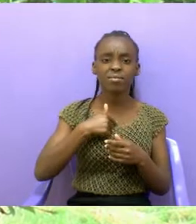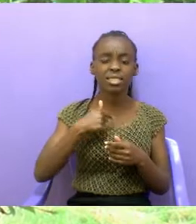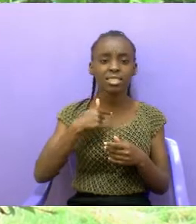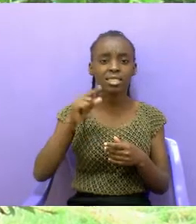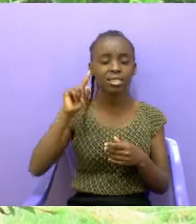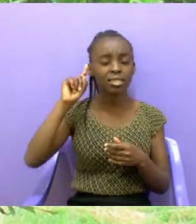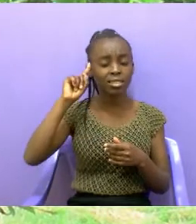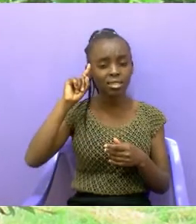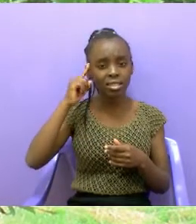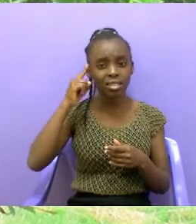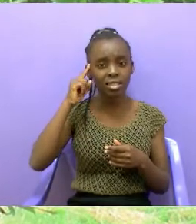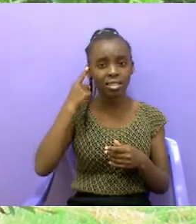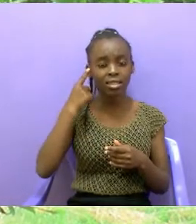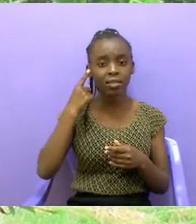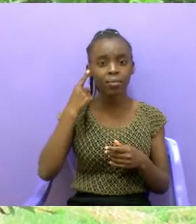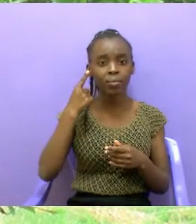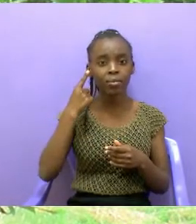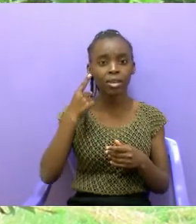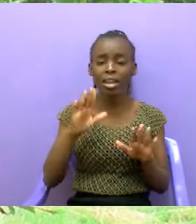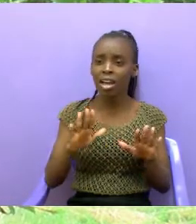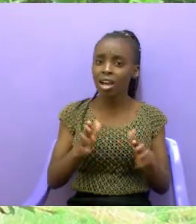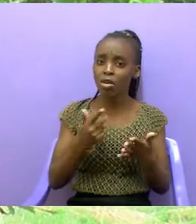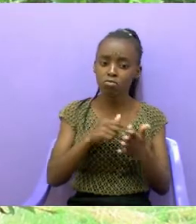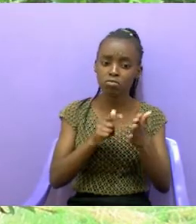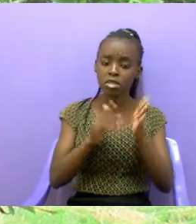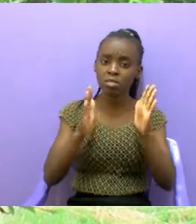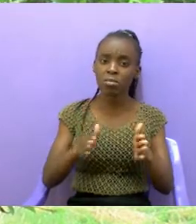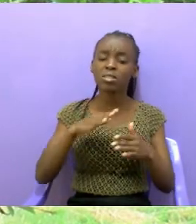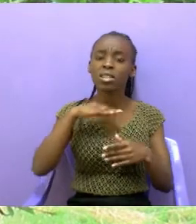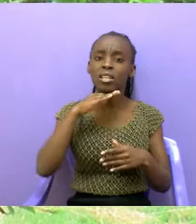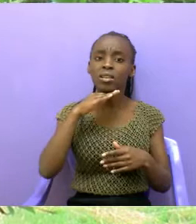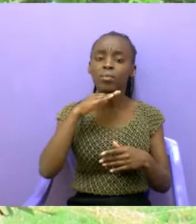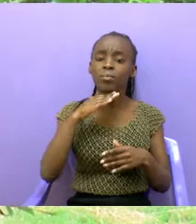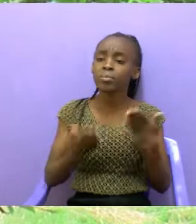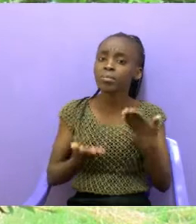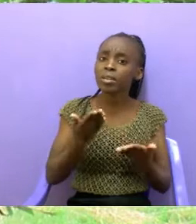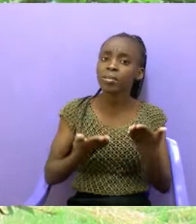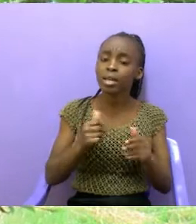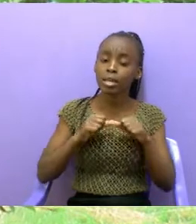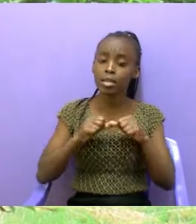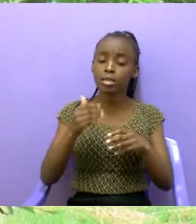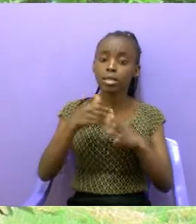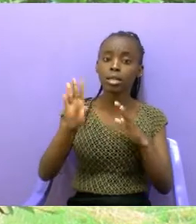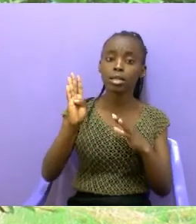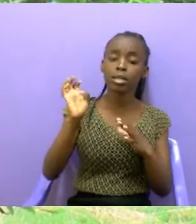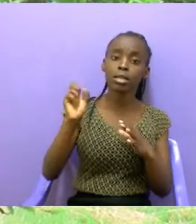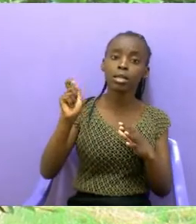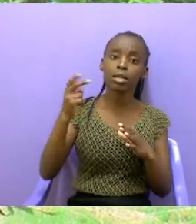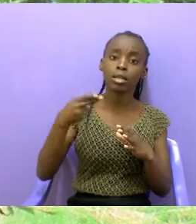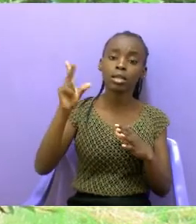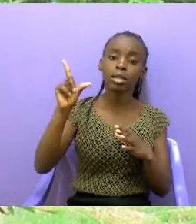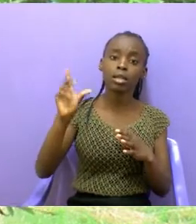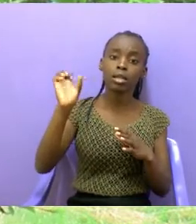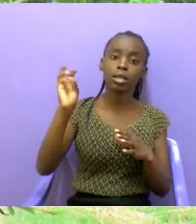kwamba sasa kule huyu bwana anapoteza maisha yake. Kuna uwezekano angebaki Bethlehemu ya Yuda kama wale wengine, ni